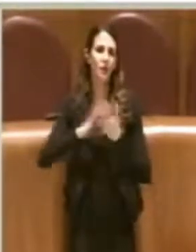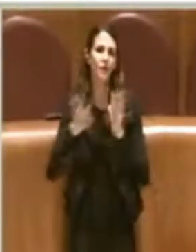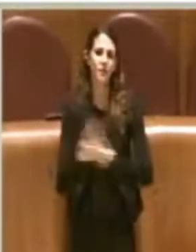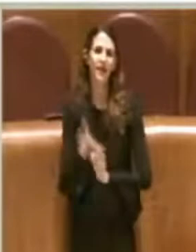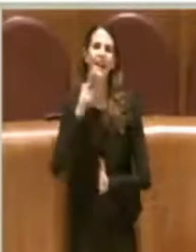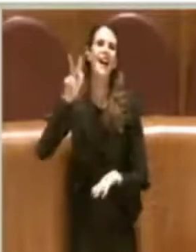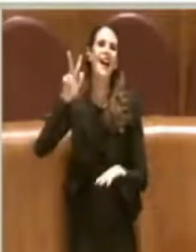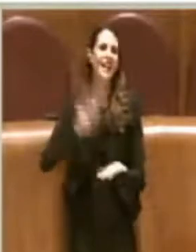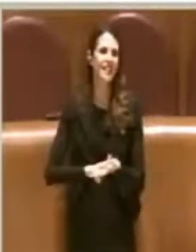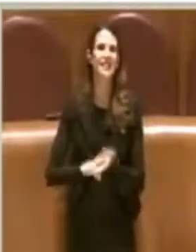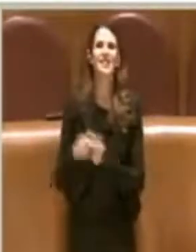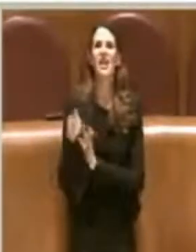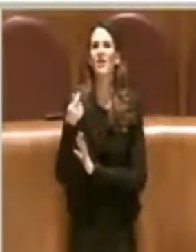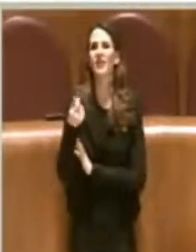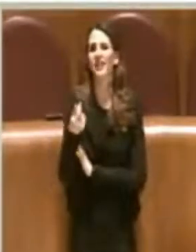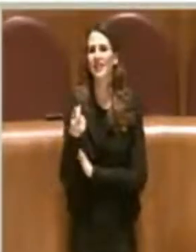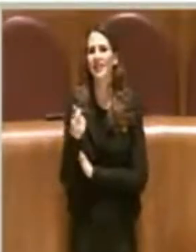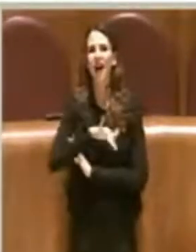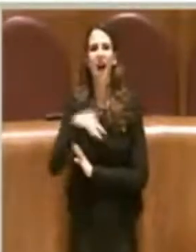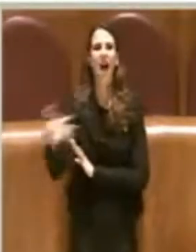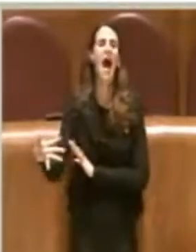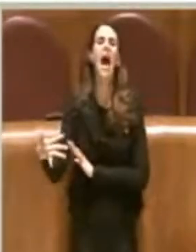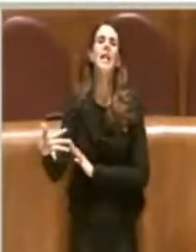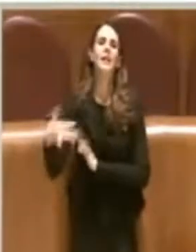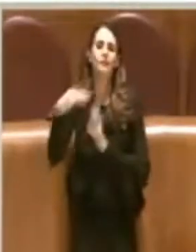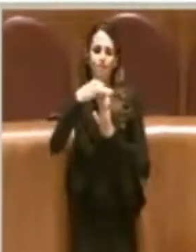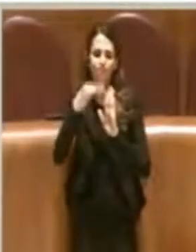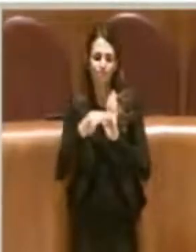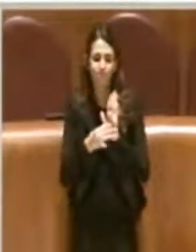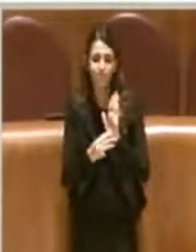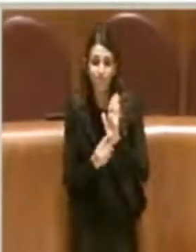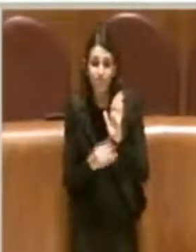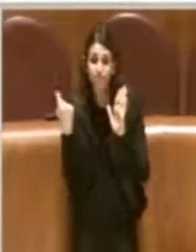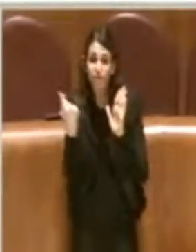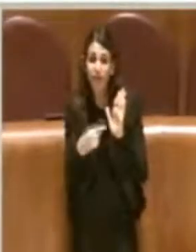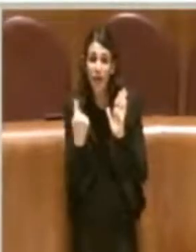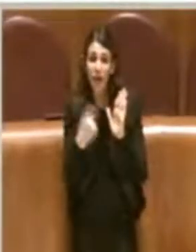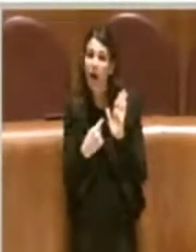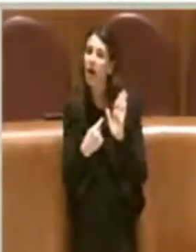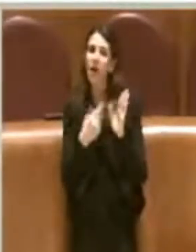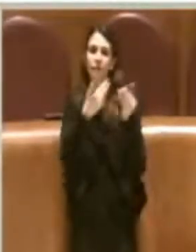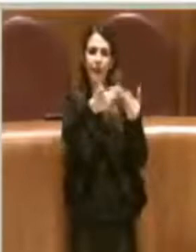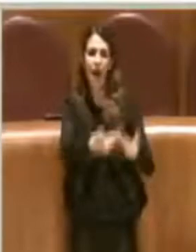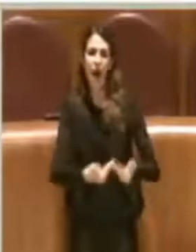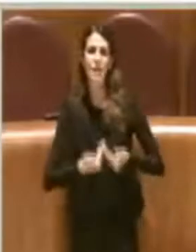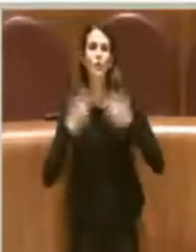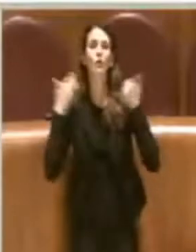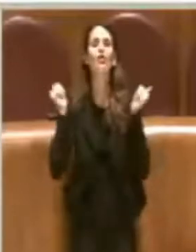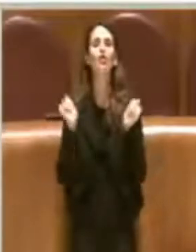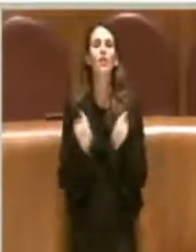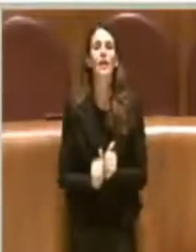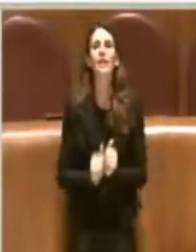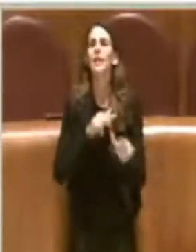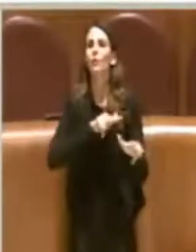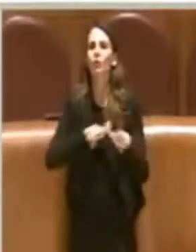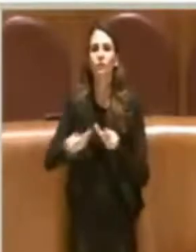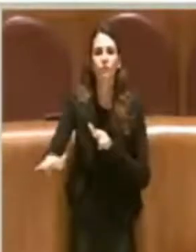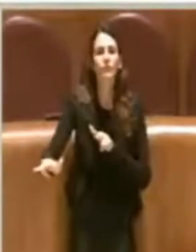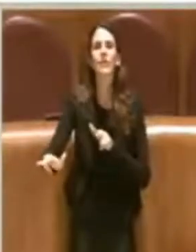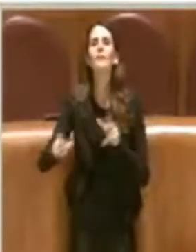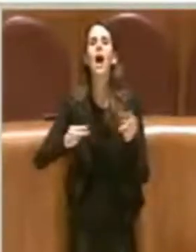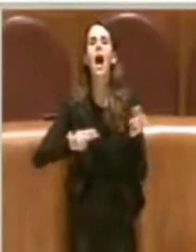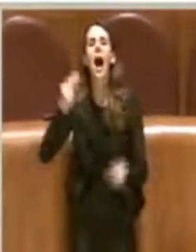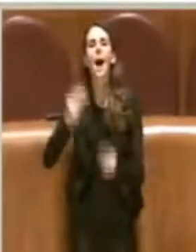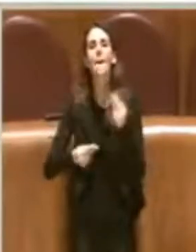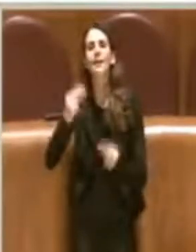gli organi controllo insomma tutta una serie di elementi che devono concorrere ad aiutare la cittadinanza immuni civili amministratore di roma capitale